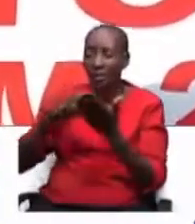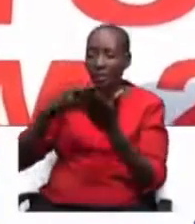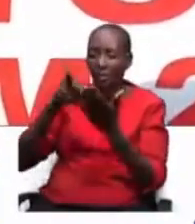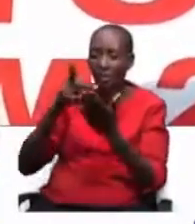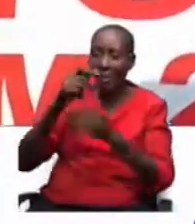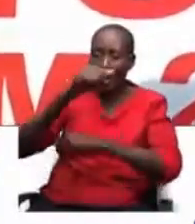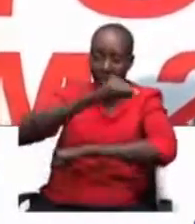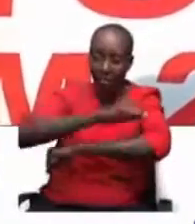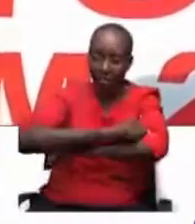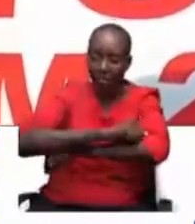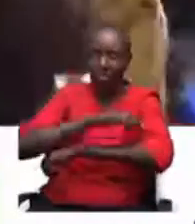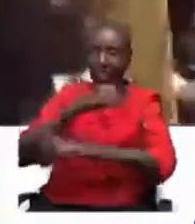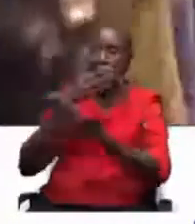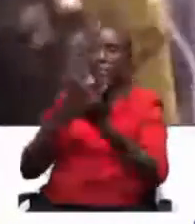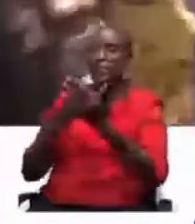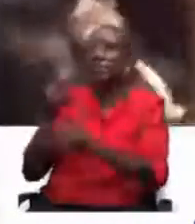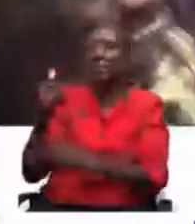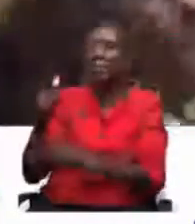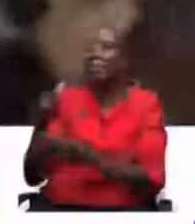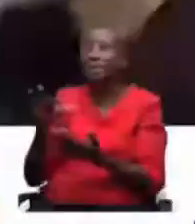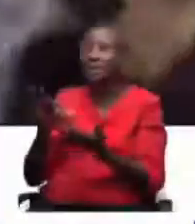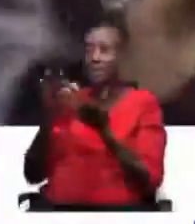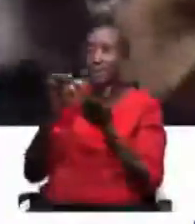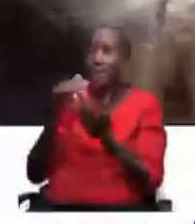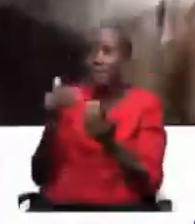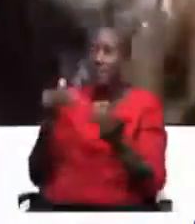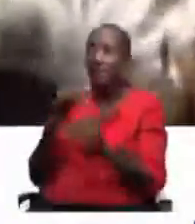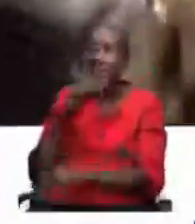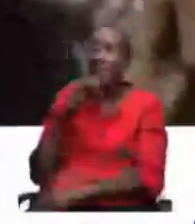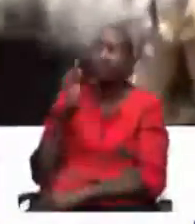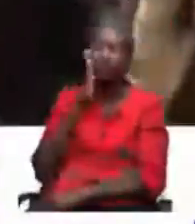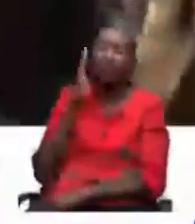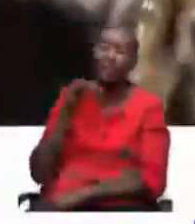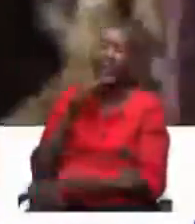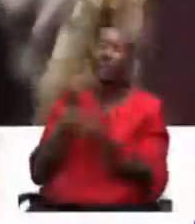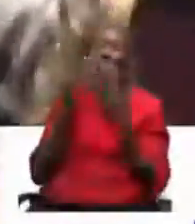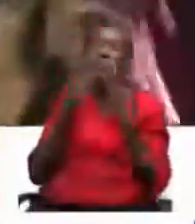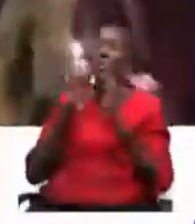sio wale mayatima. Justin, TV 47, Bungoma.